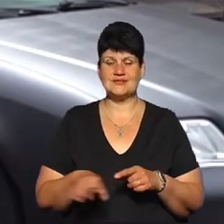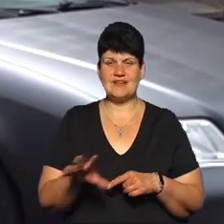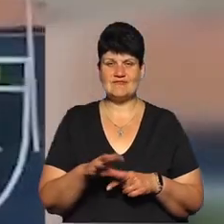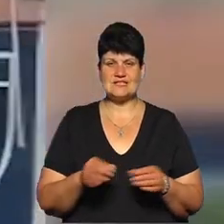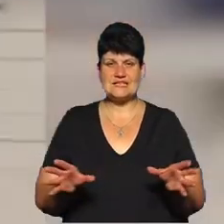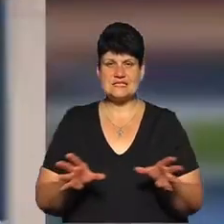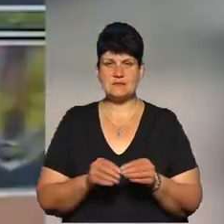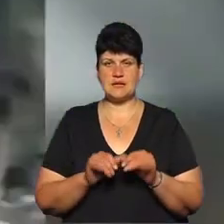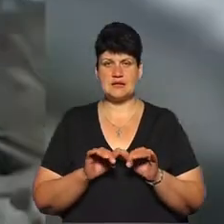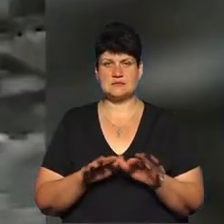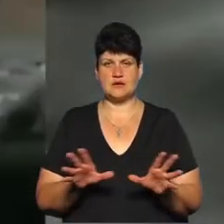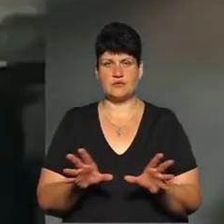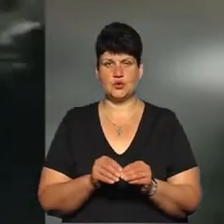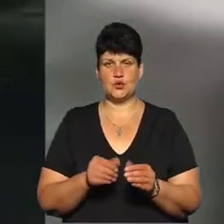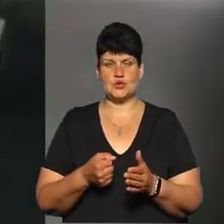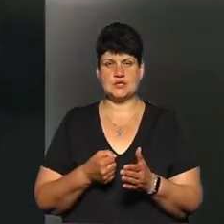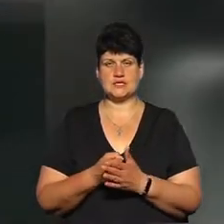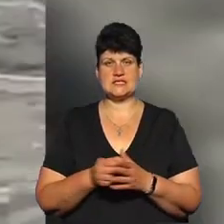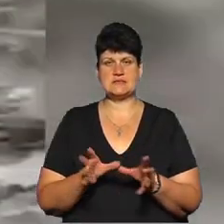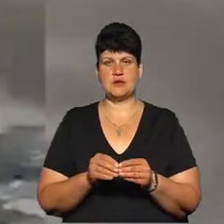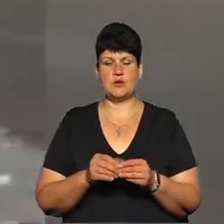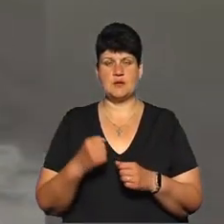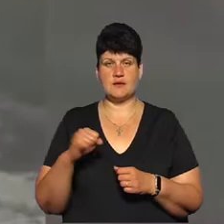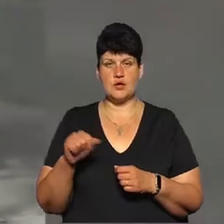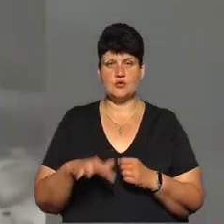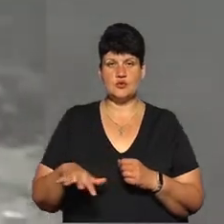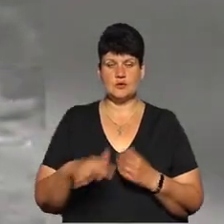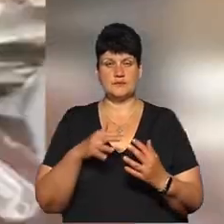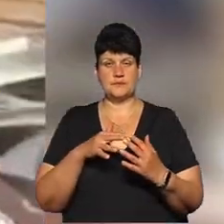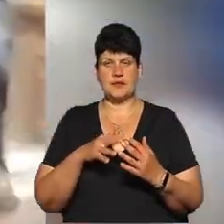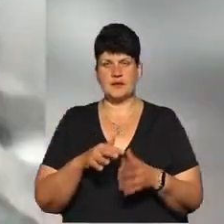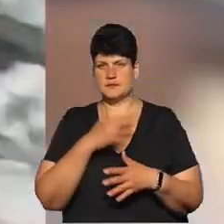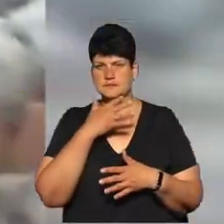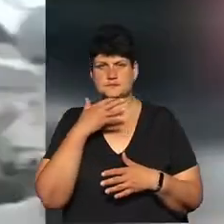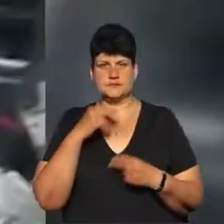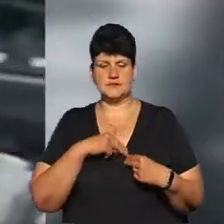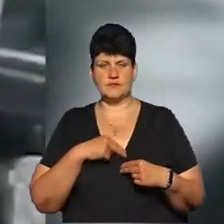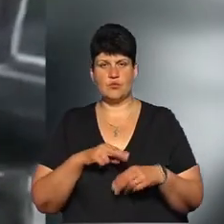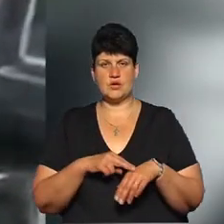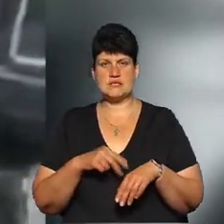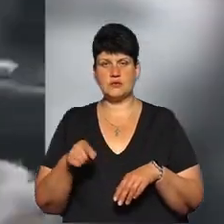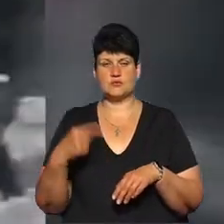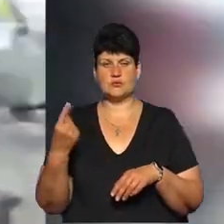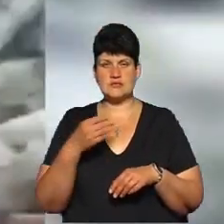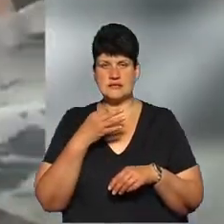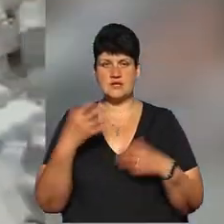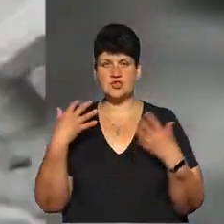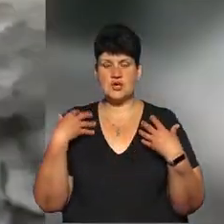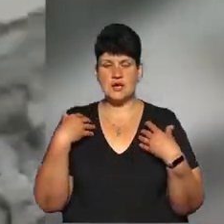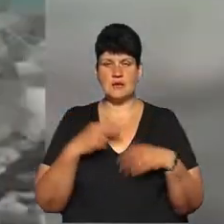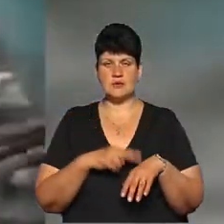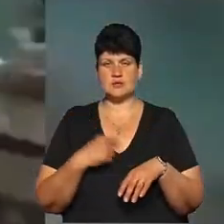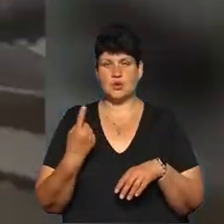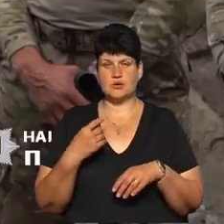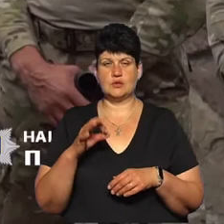спільної перемоги. У зоні бойових дій приблизно сотня працівників поліції Тернопільщини, розповів начальник Нацполіції області